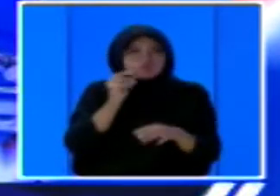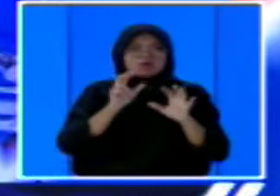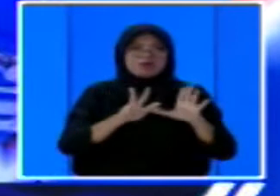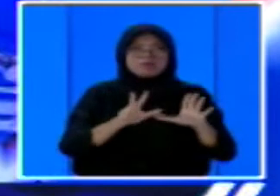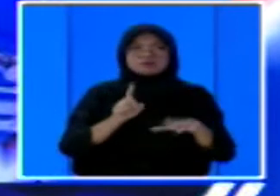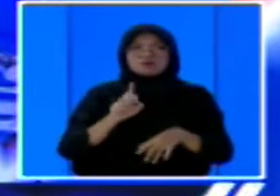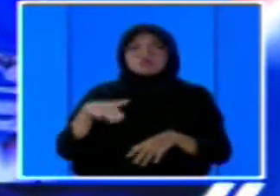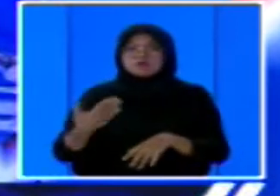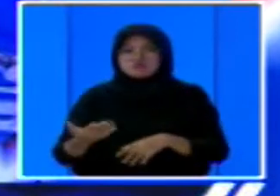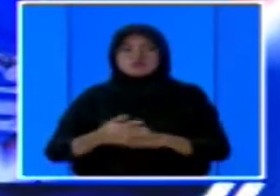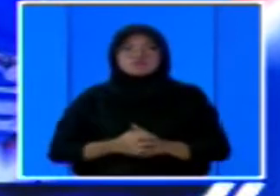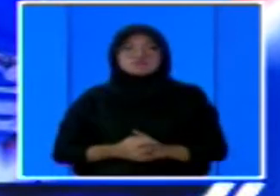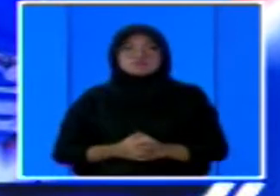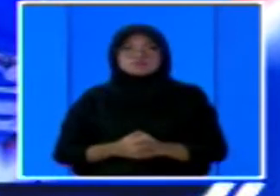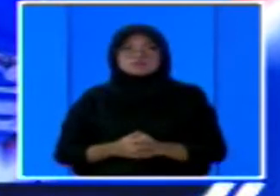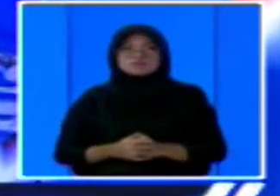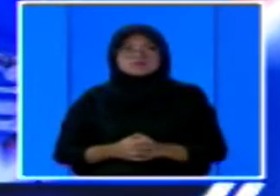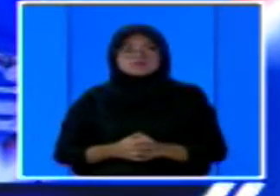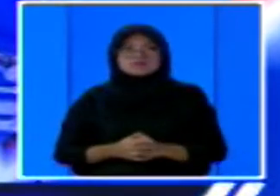usia 80 tahun.